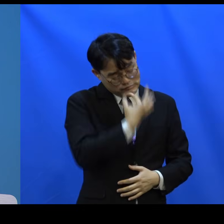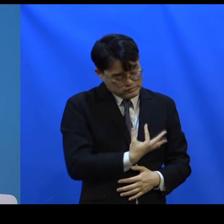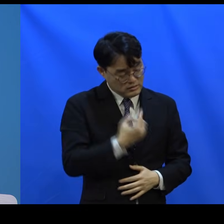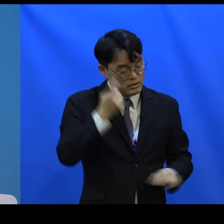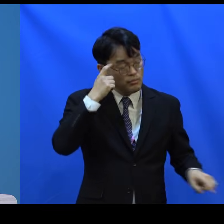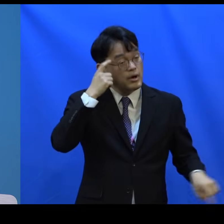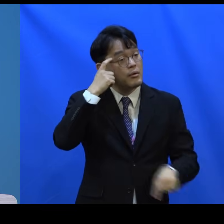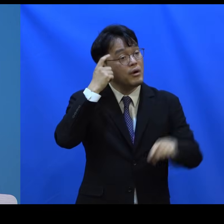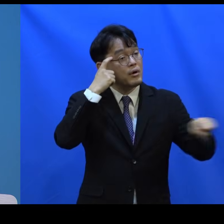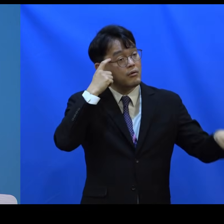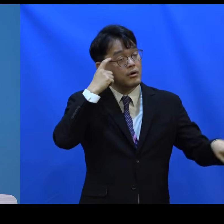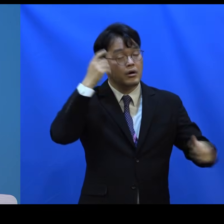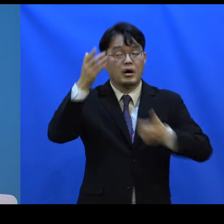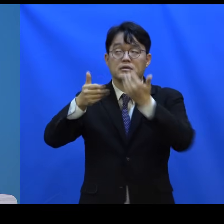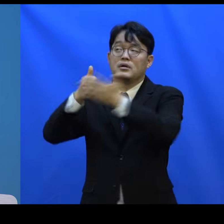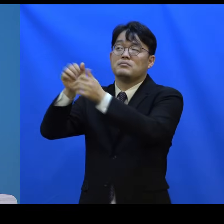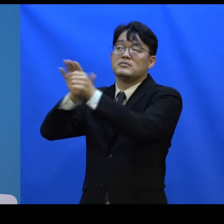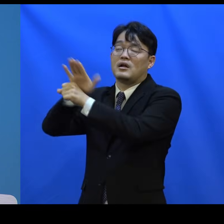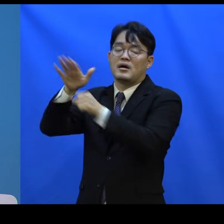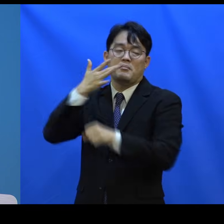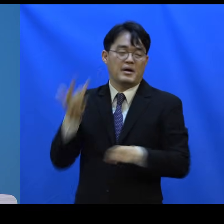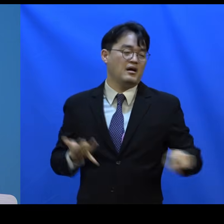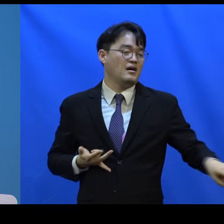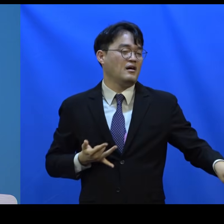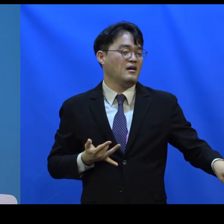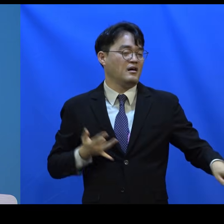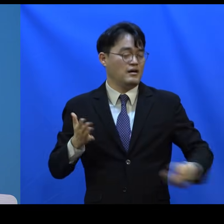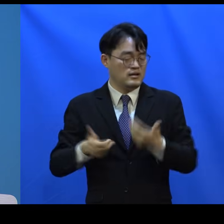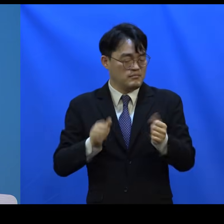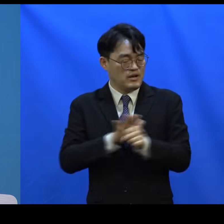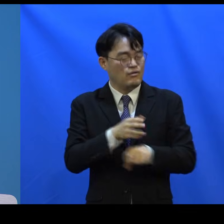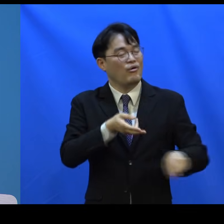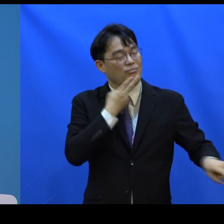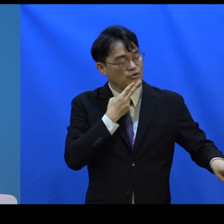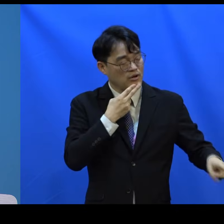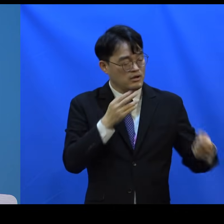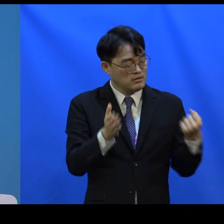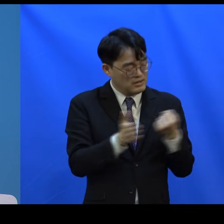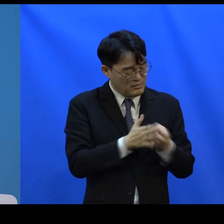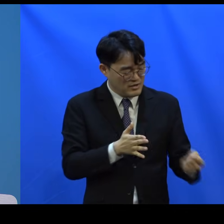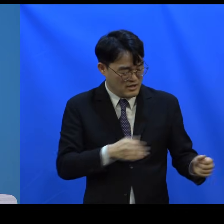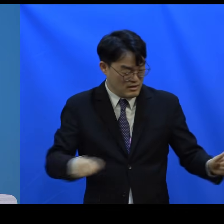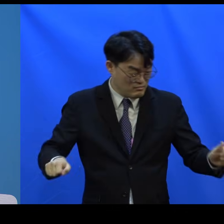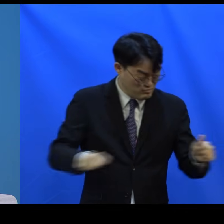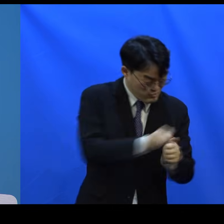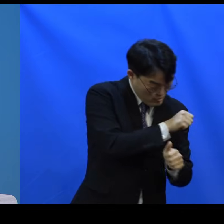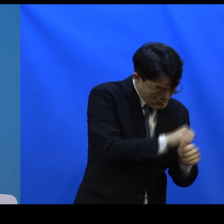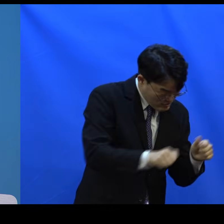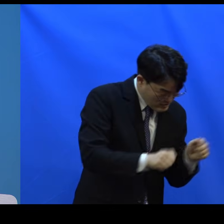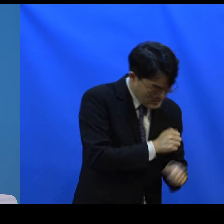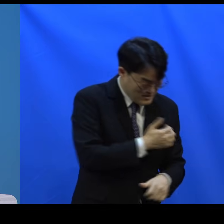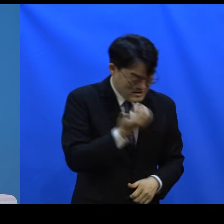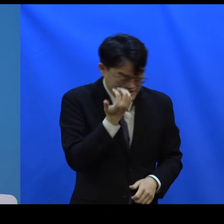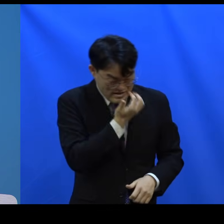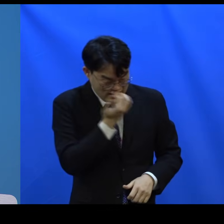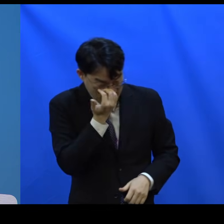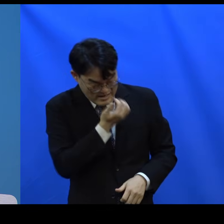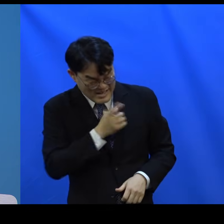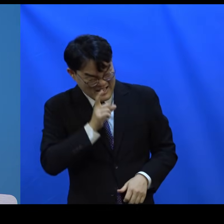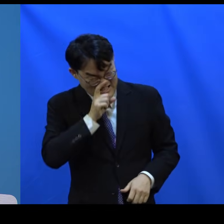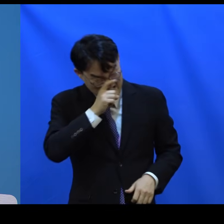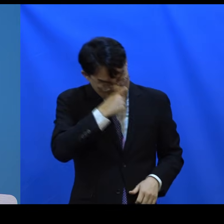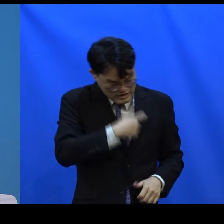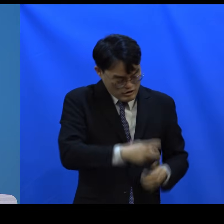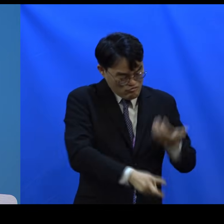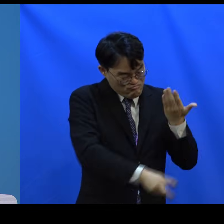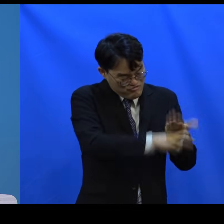사람이 사람을 사랑할 수 있겠어요? 불가능해요. 그러니까 이 세상은 굉장히 폭력적인 세상이에요. 오늘 우리가 하나님을 사랑하는